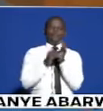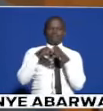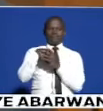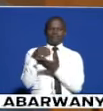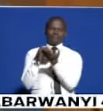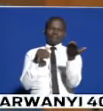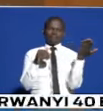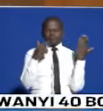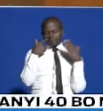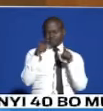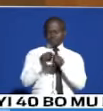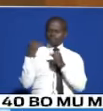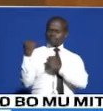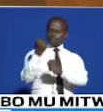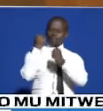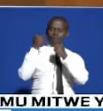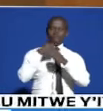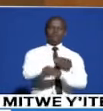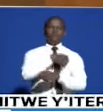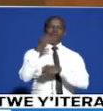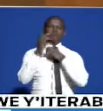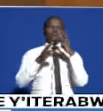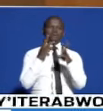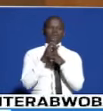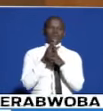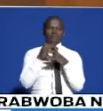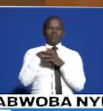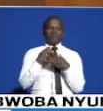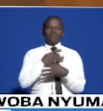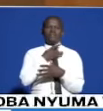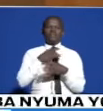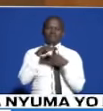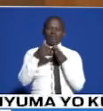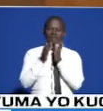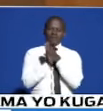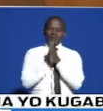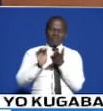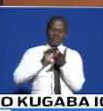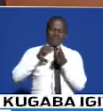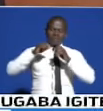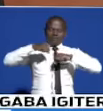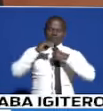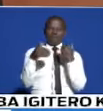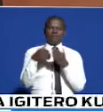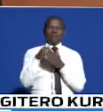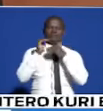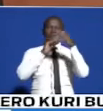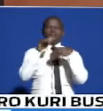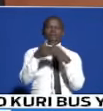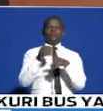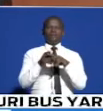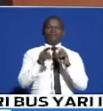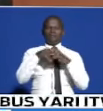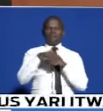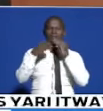Aziya bifatwa nk'ibihangange mu bukungu bw'isi. Muri izi nzinduko z'amateka hasinywe amasezerano y'ubufatanye mu nzego zitandukanye